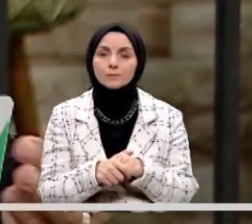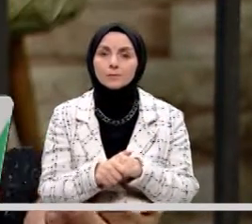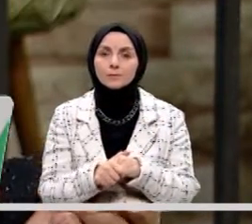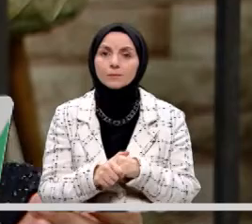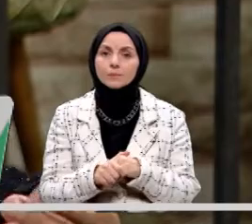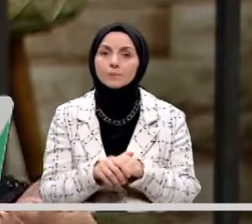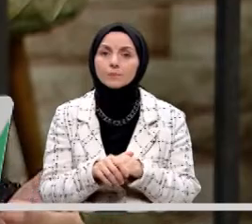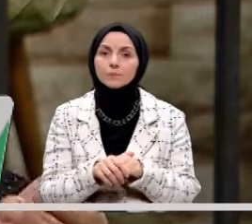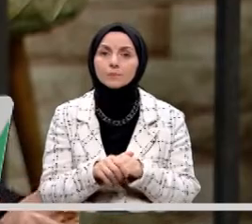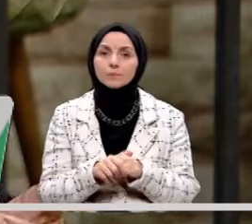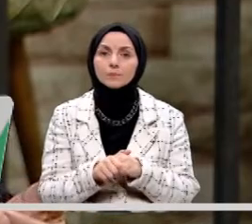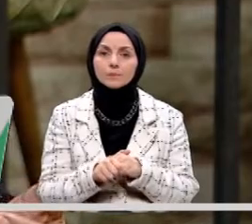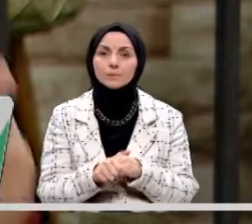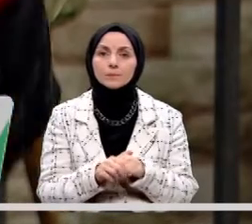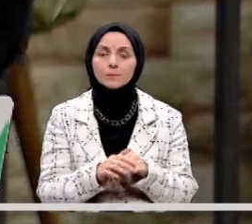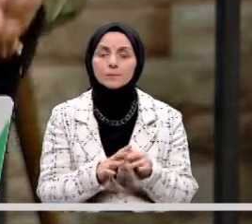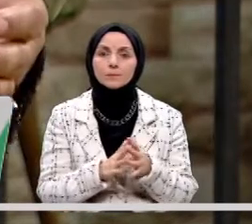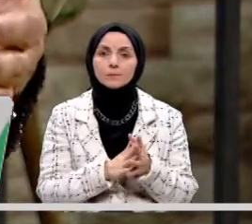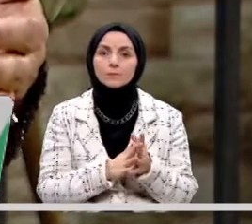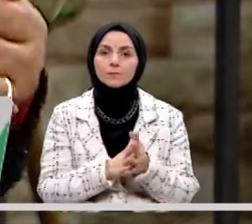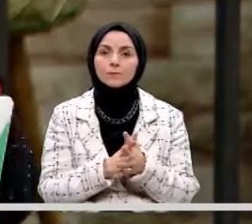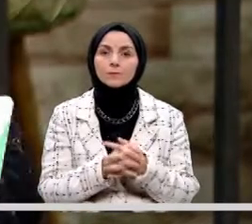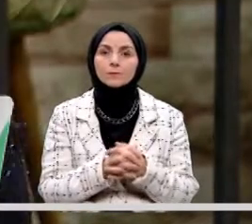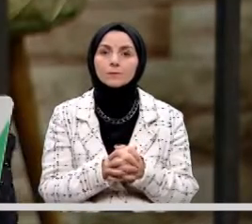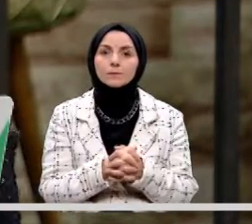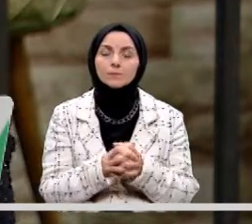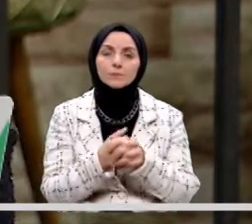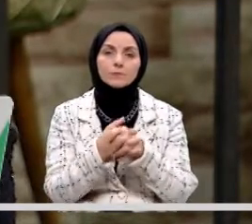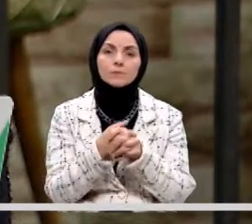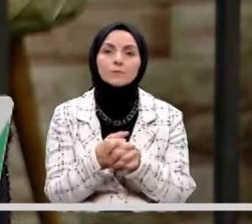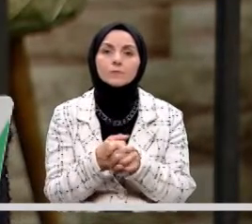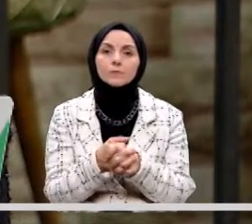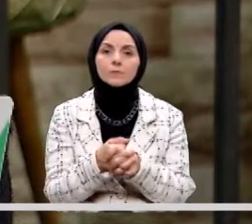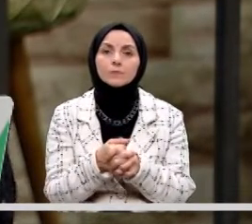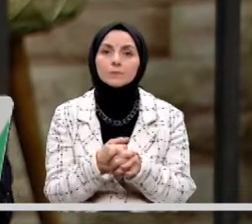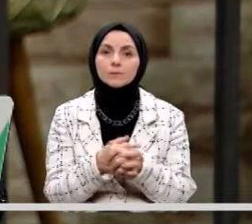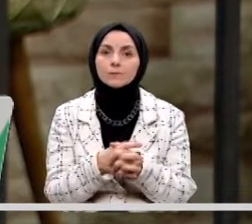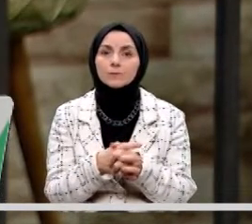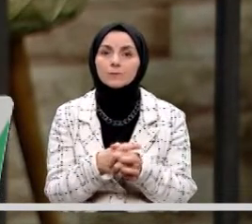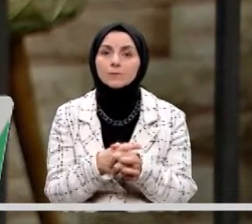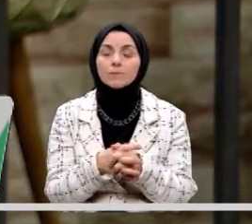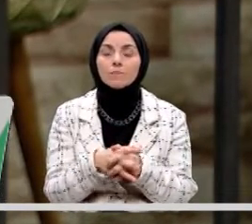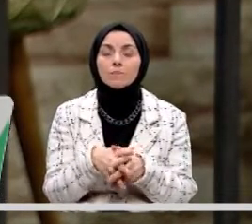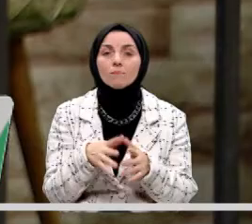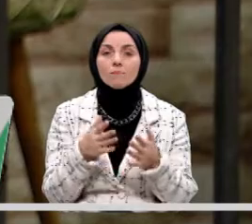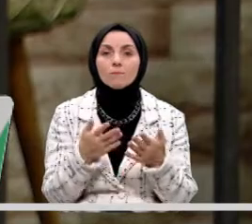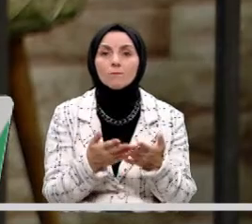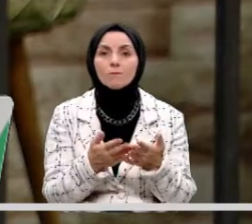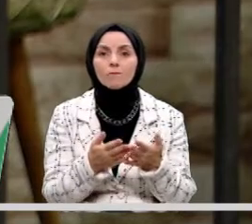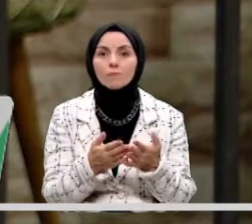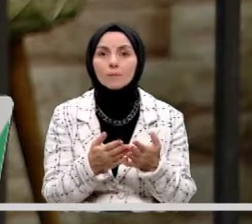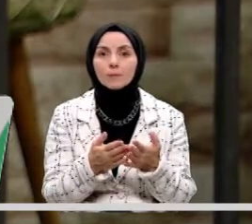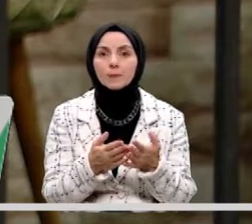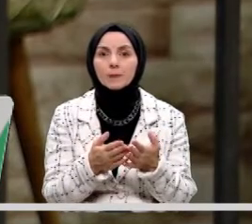Niye bana hakaret mi ediyorsun niye geçtin bir kural var Ha demek ki aklımız yok hangi